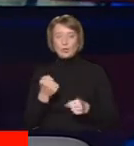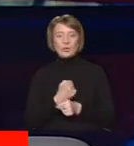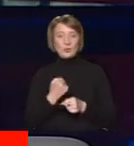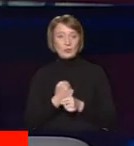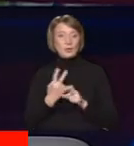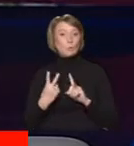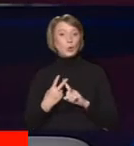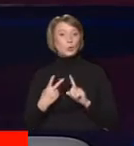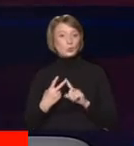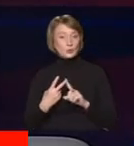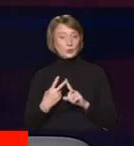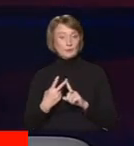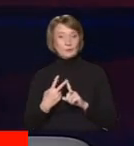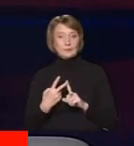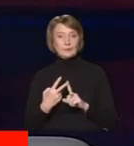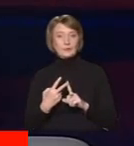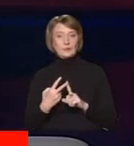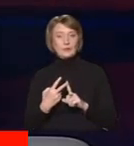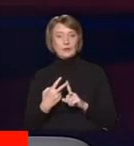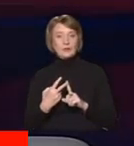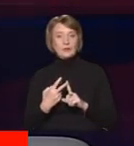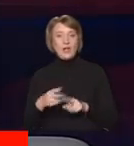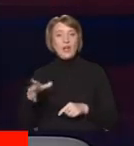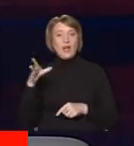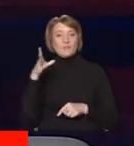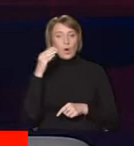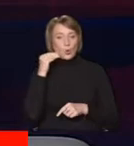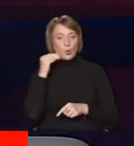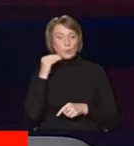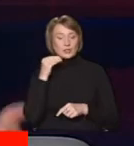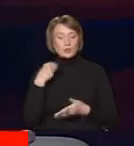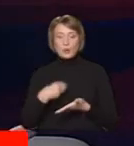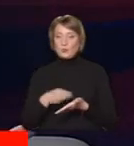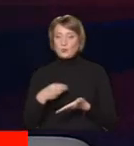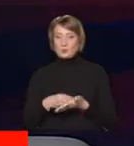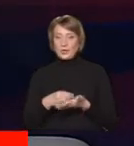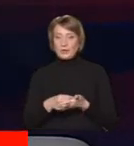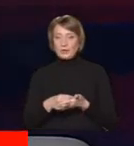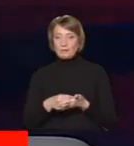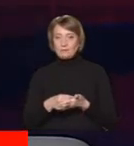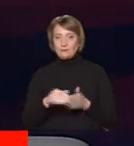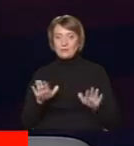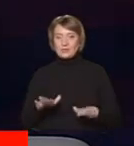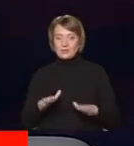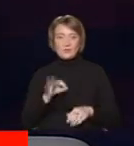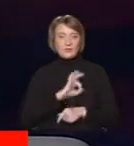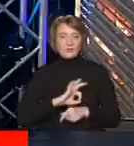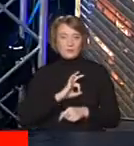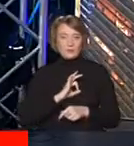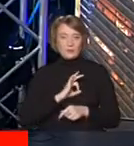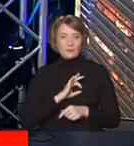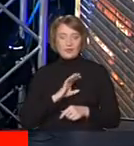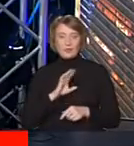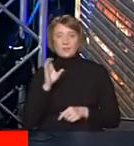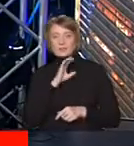А по-друге, знов-таки, враховуючи те, що міський бюджет належним чином не використовується, так, знов-таки, з одної сторони розкладається, з